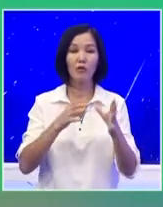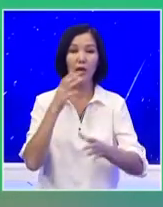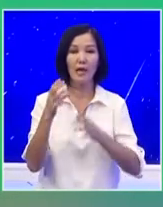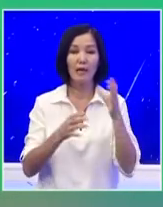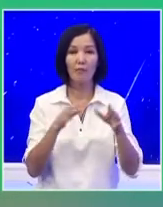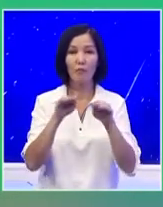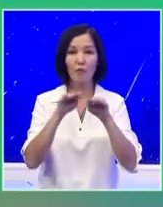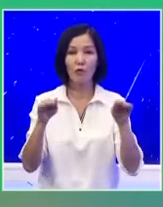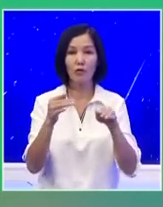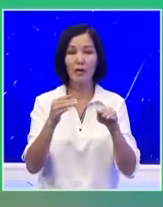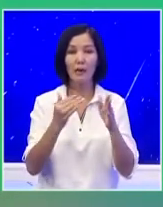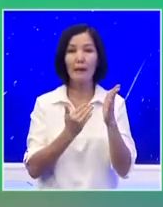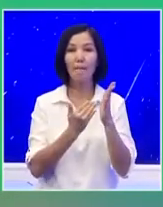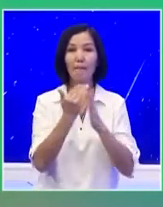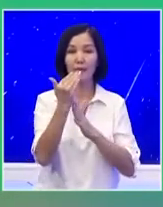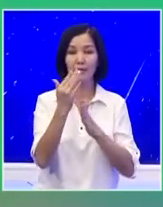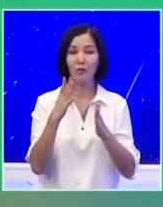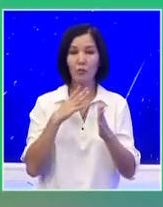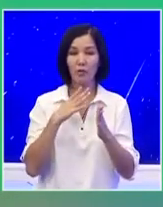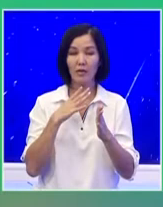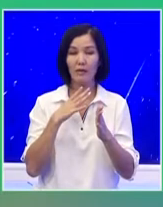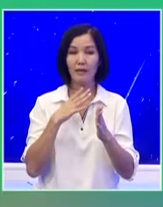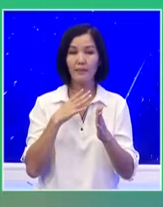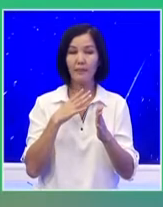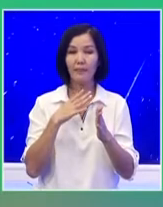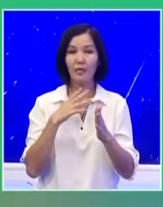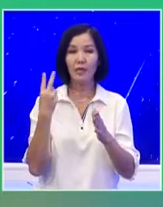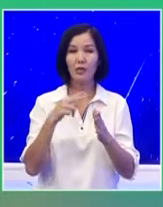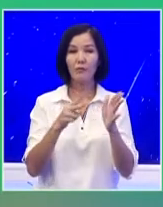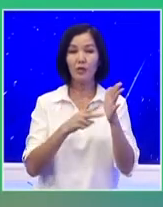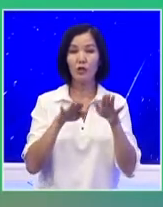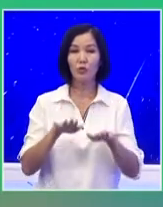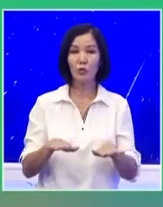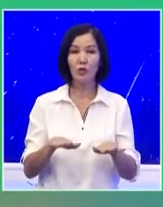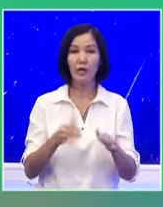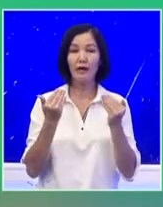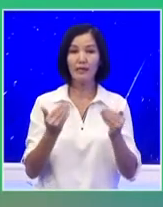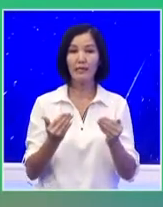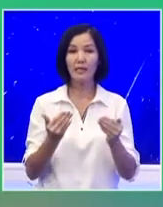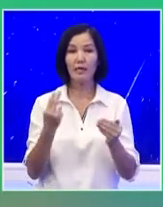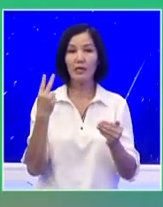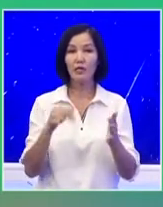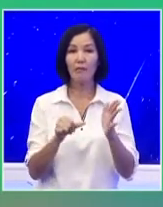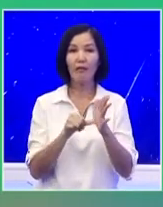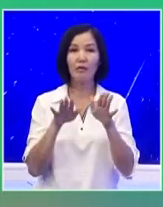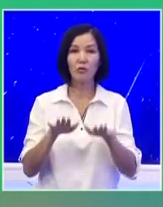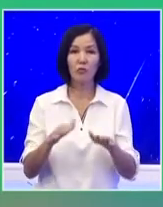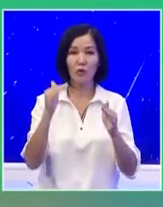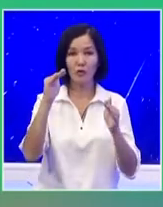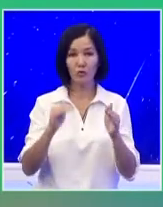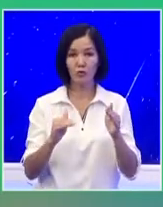рейтингте бір сатыға ғана көтерілді. Бұған дейін біз 27-ші орында болсақ, қазір 26-ші орынға